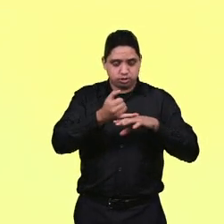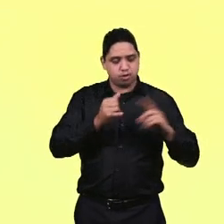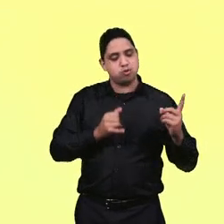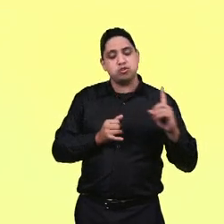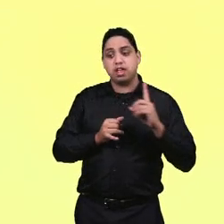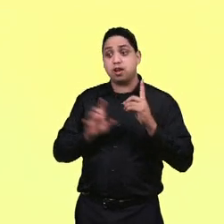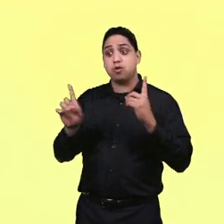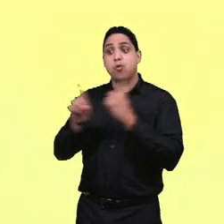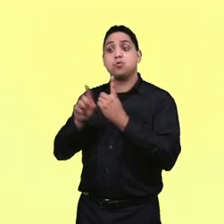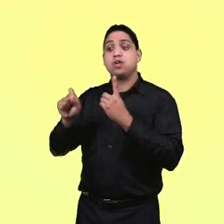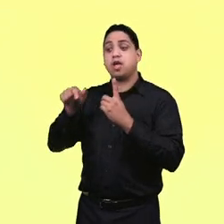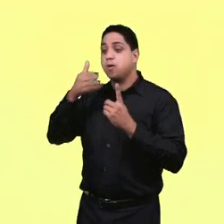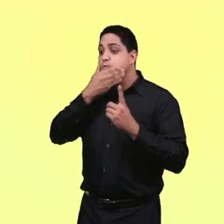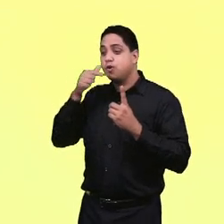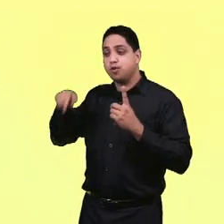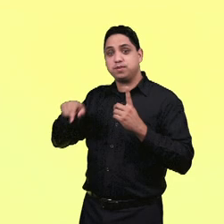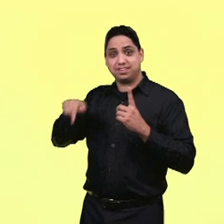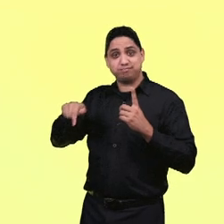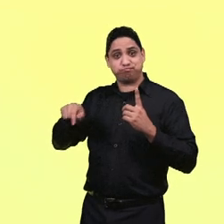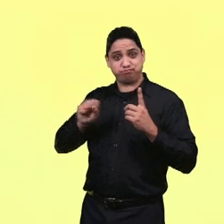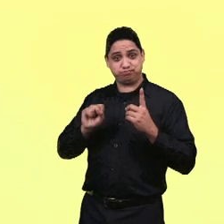pied de David et a dit: David,